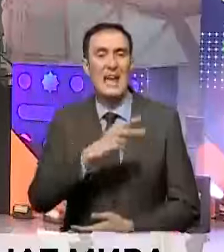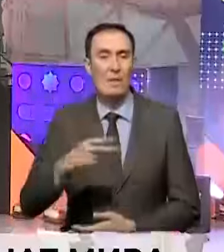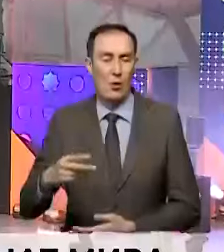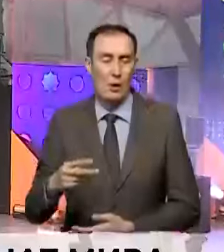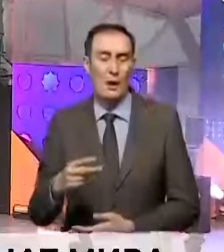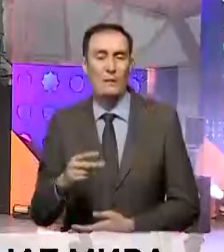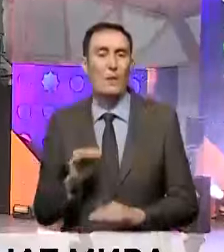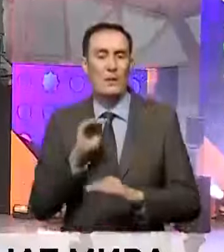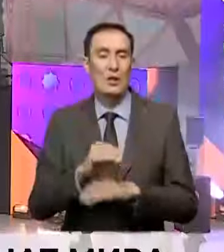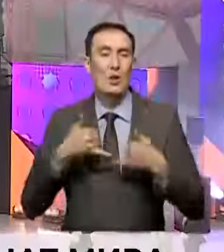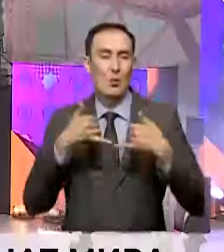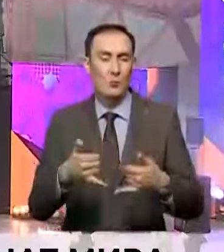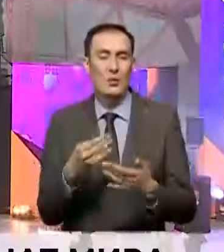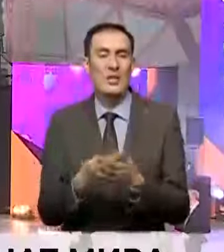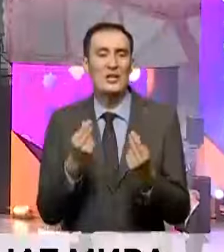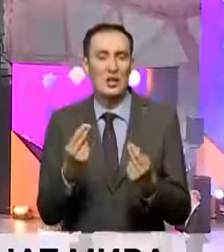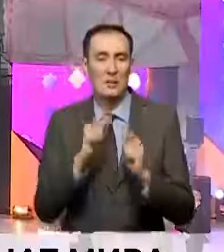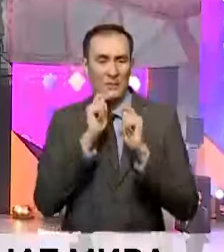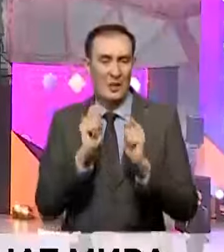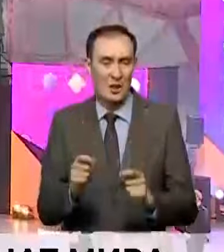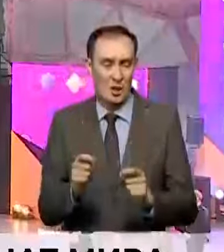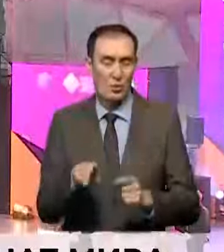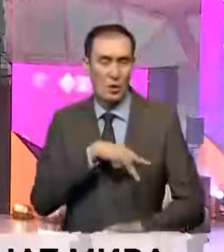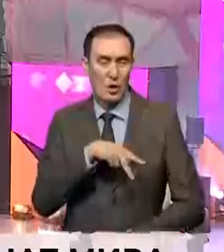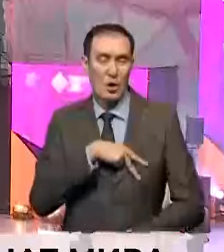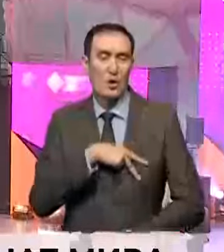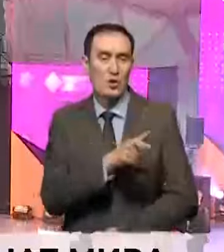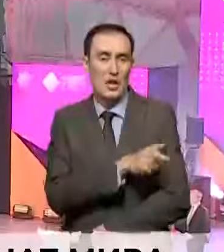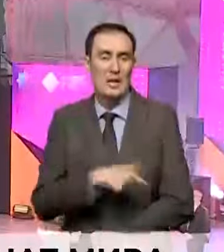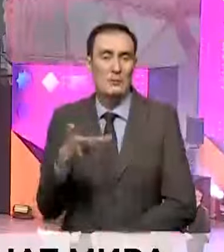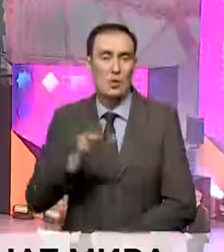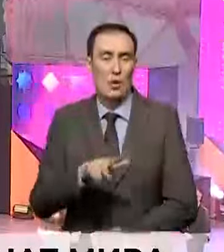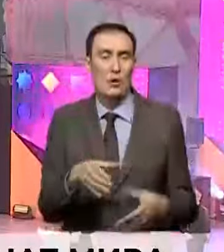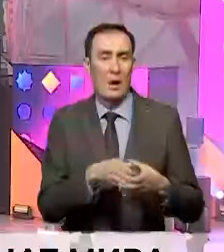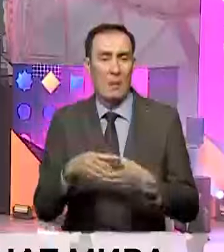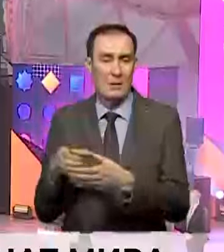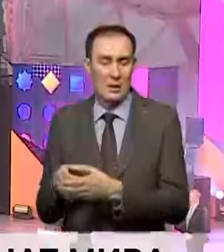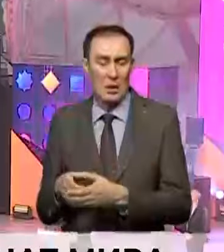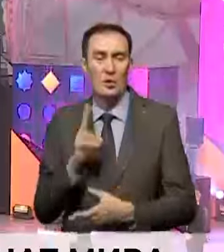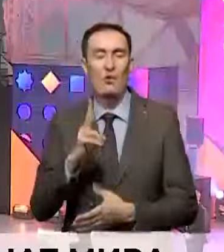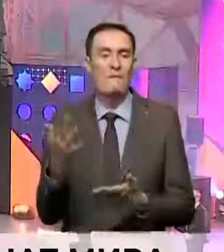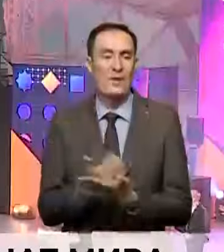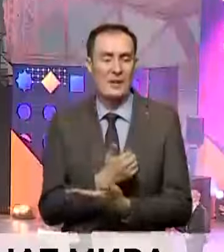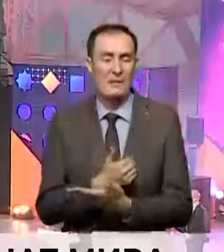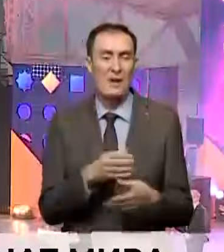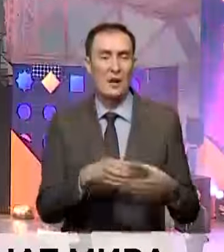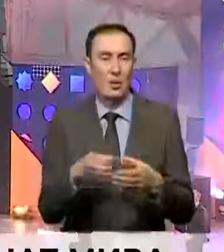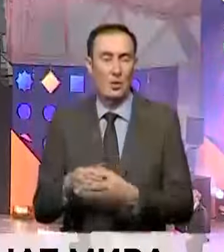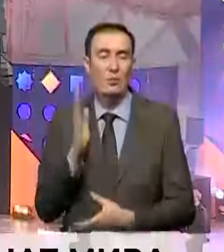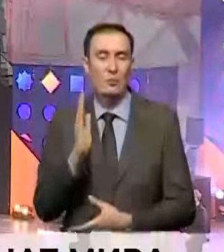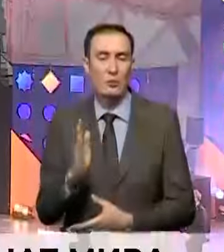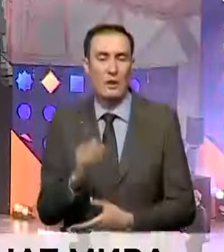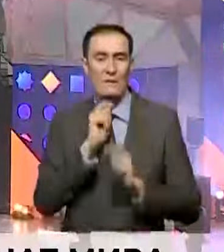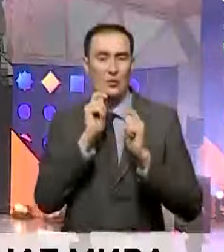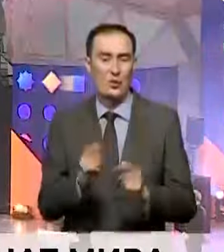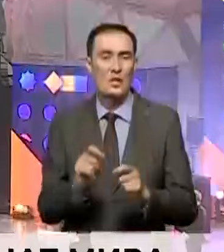В дополнение к кубкам и денежному вознаграждению членам 3 команд, выигравших в категориях, будут